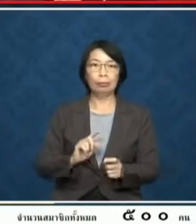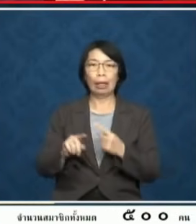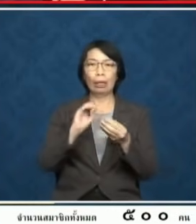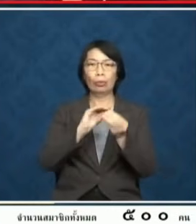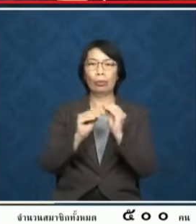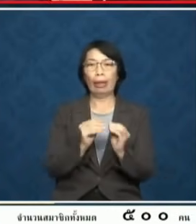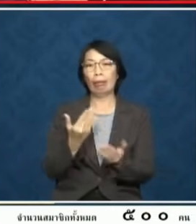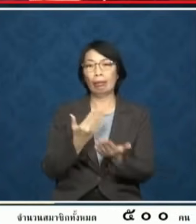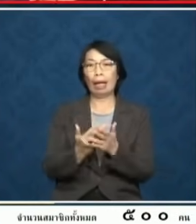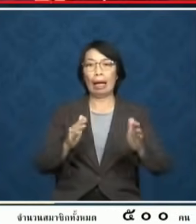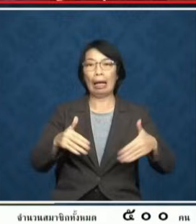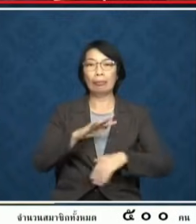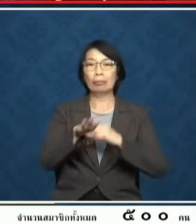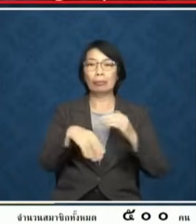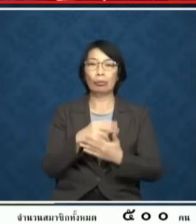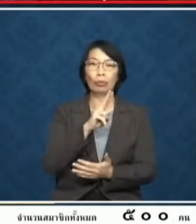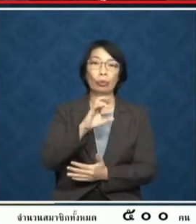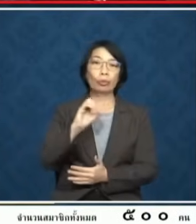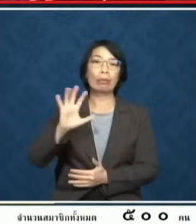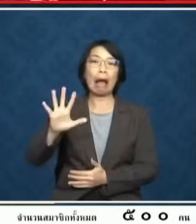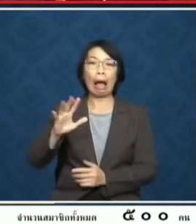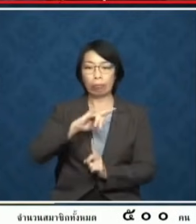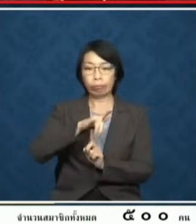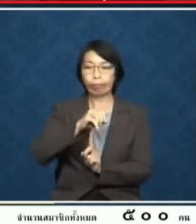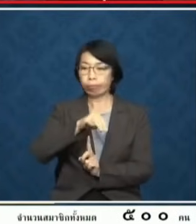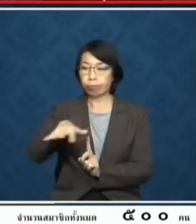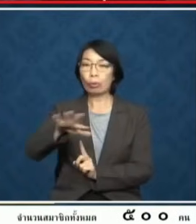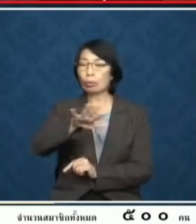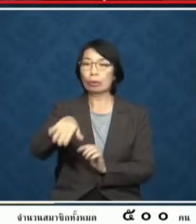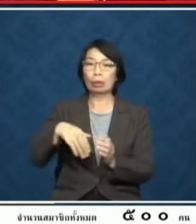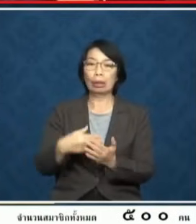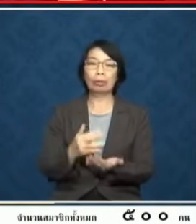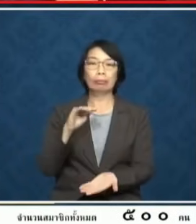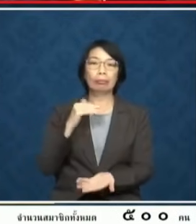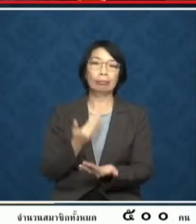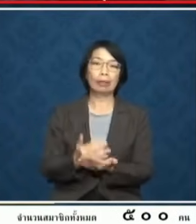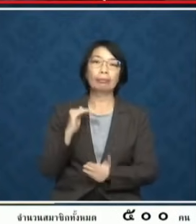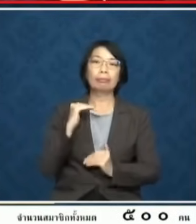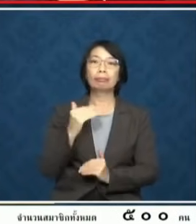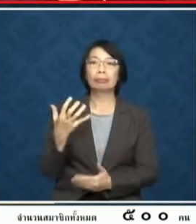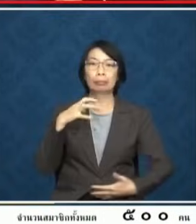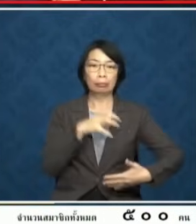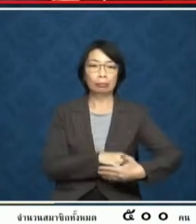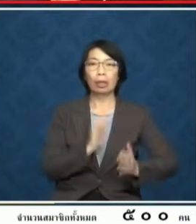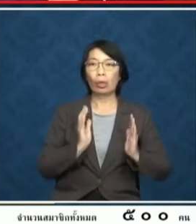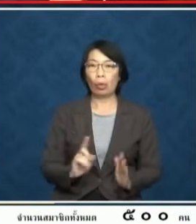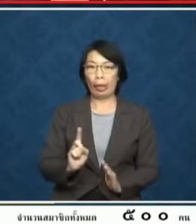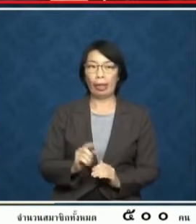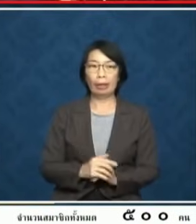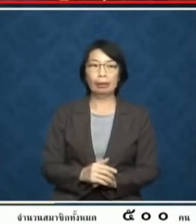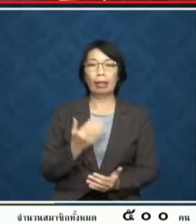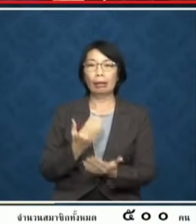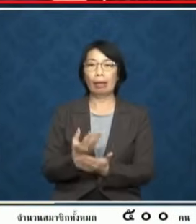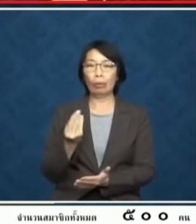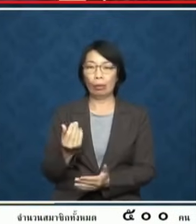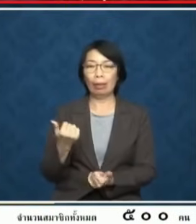ตัวเลขรายได้จากคลื่นทั้ง 205คลื่นของกองทัพเลยว่ารายได้เหล่านี้เข้ากระเป๋านายทหารคนใดระดับ